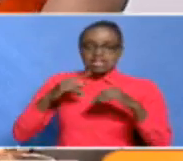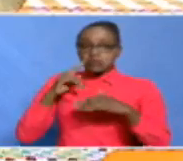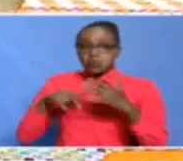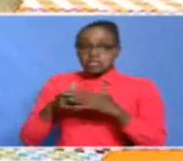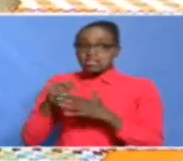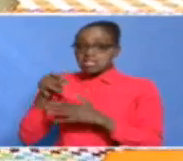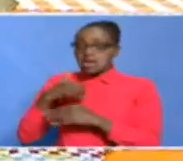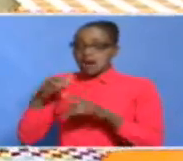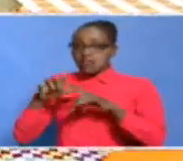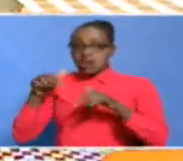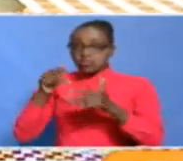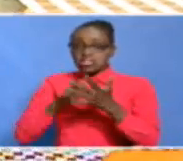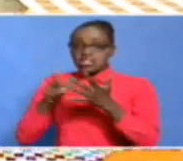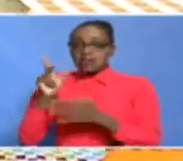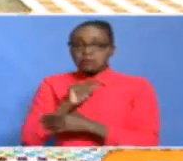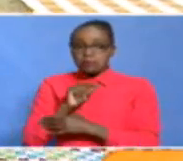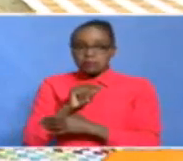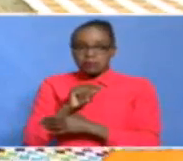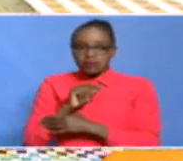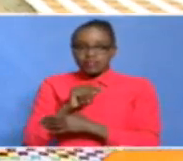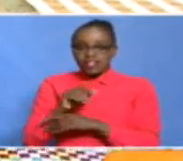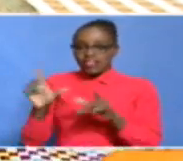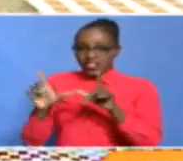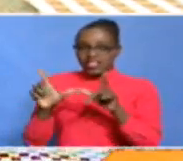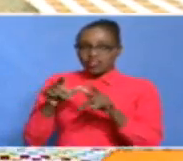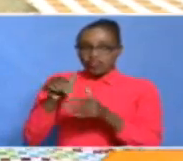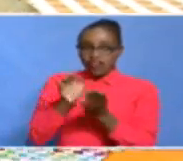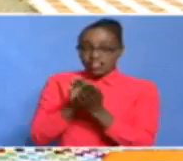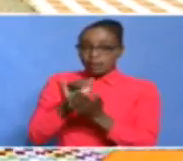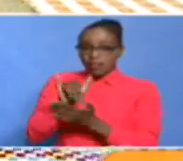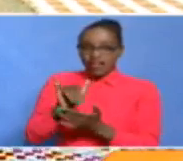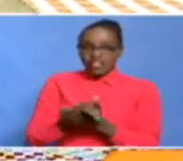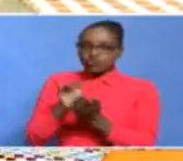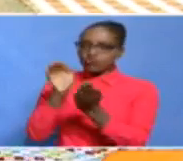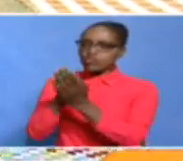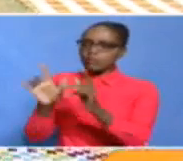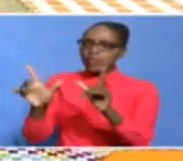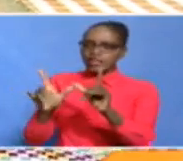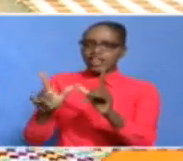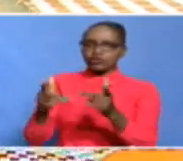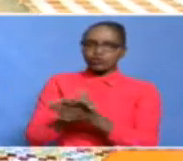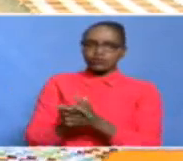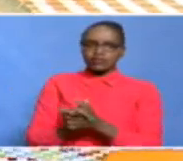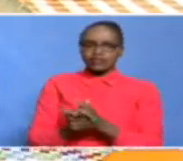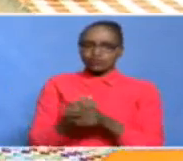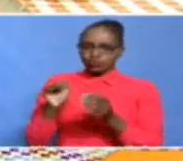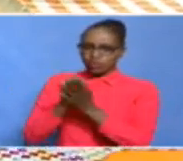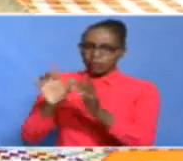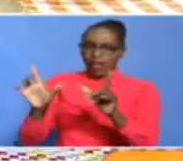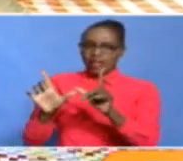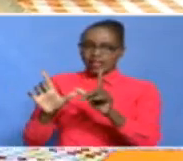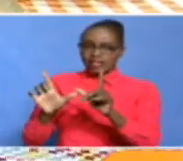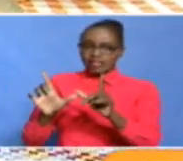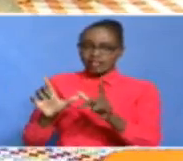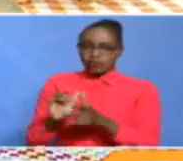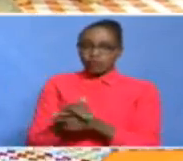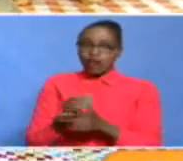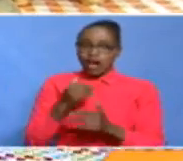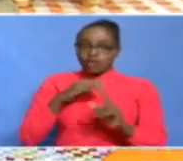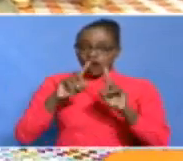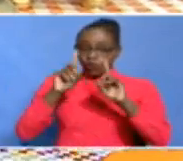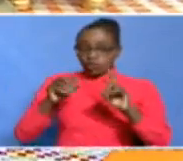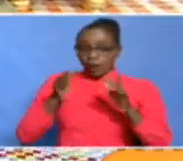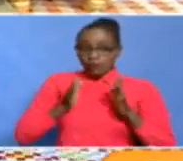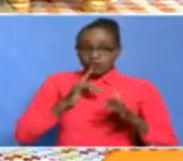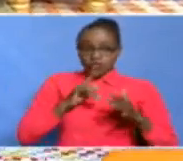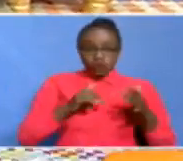kuna hili shamba nilinunua, weka title deed. Sasa hapo weka title deed. kama title deed ina jina lake. Kuna swali hapa. Mtu anasema